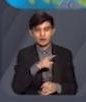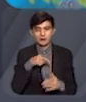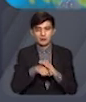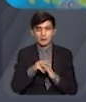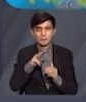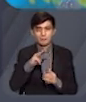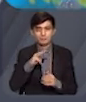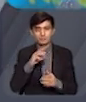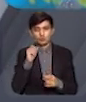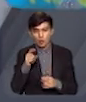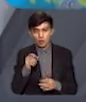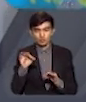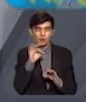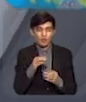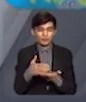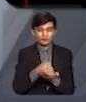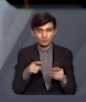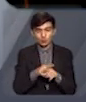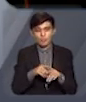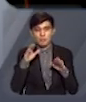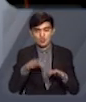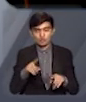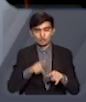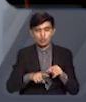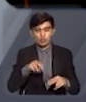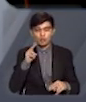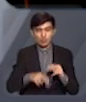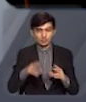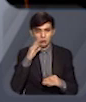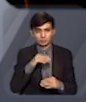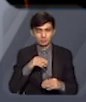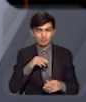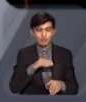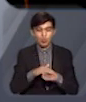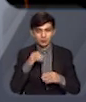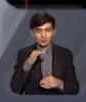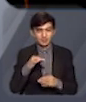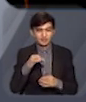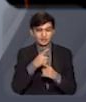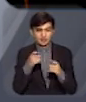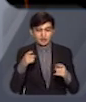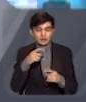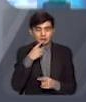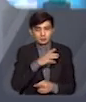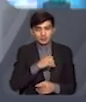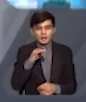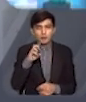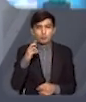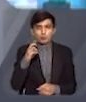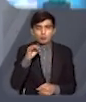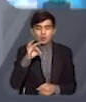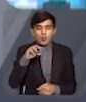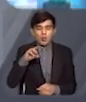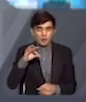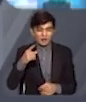өндіретін кен орындарының қорлары таусылуы мүмкін екенін ашық айтты. Қарағанды облысының әкімінде мұны қалалардың қасындағы геологиялық барлау